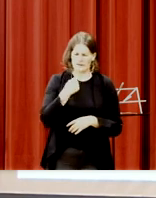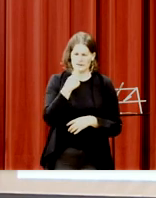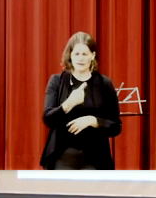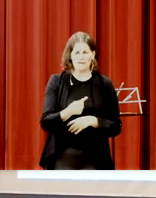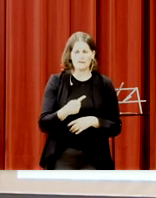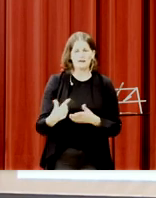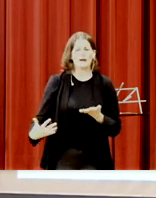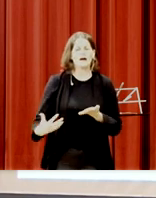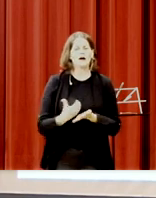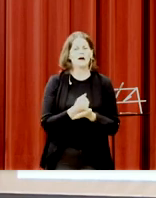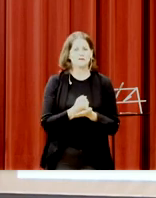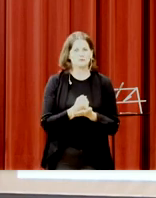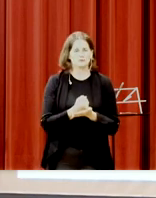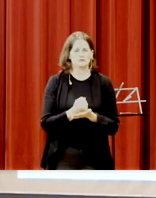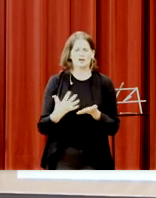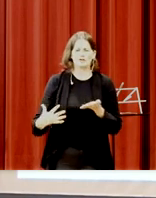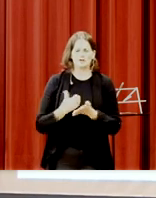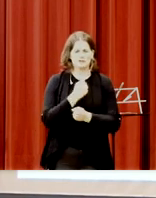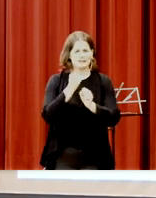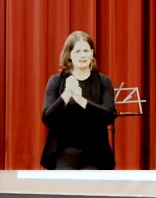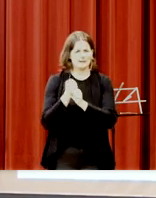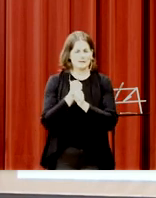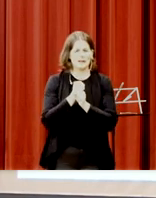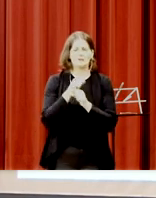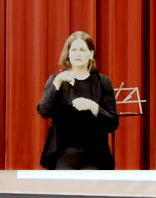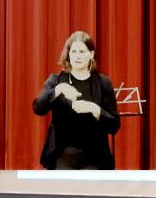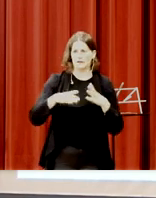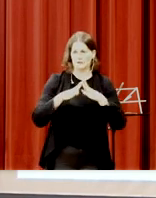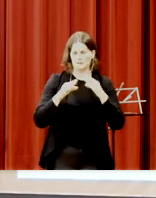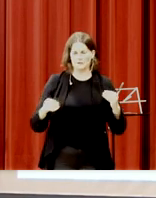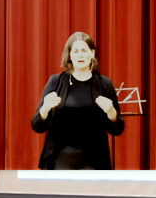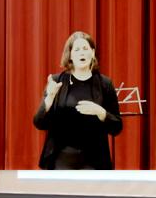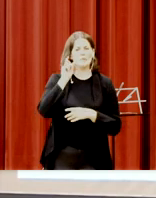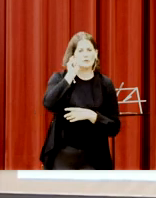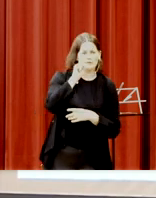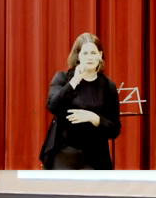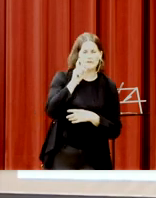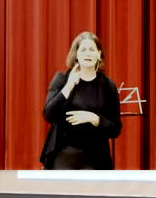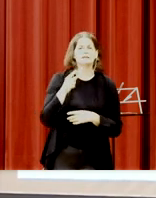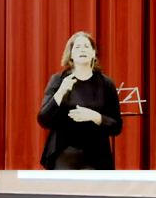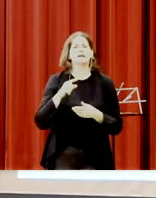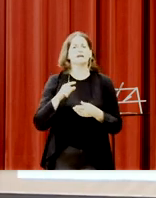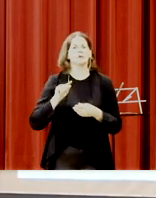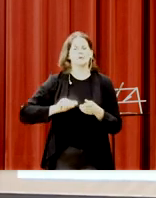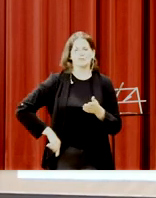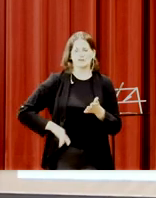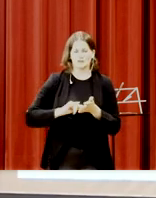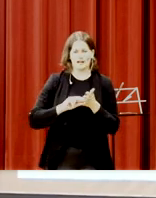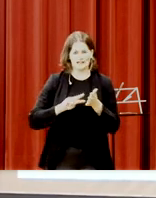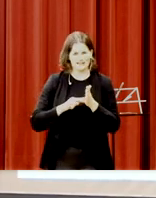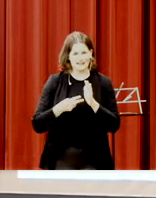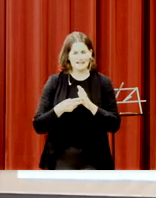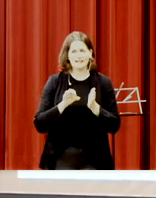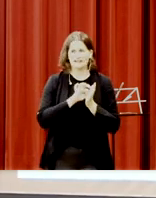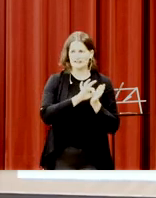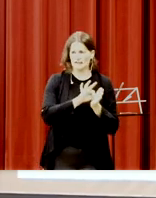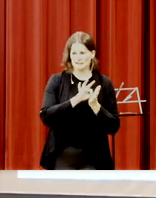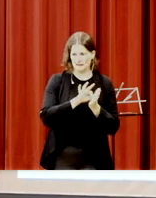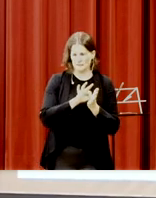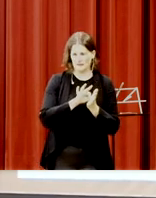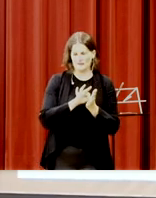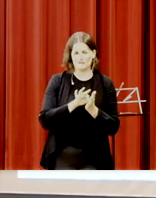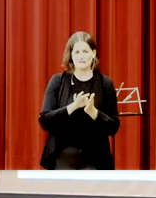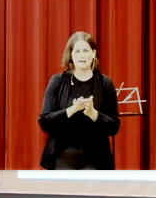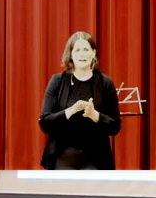administració de serveis, que no sempre amb les condicions que voldríem, però dia a dia estem al peu del canó i al final